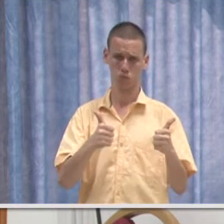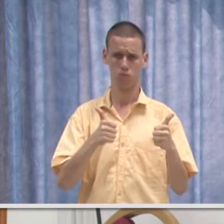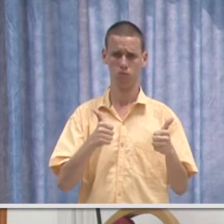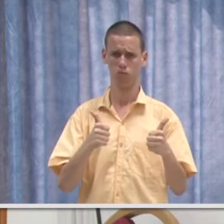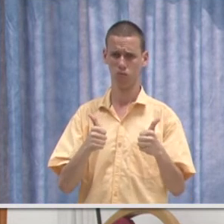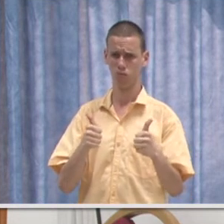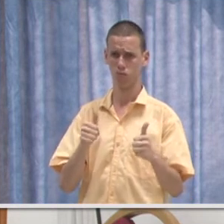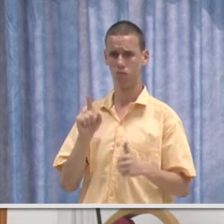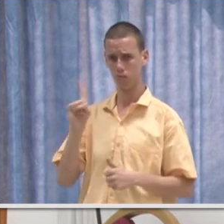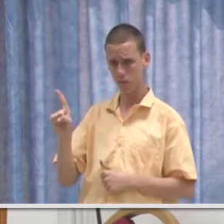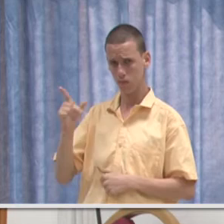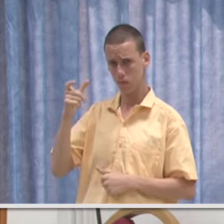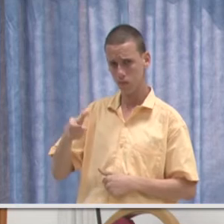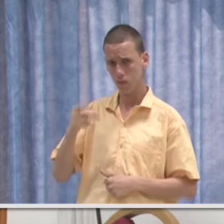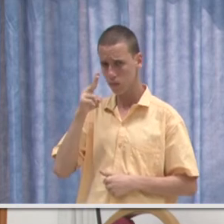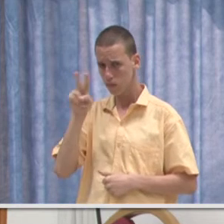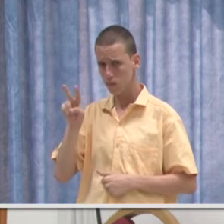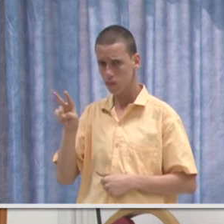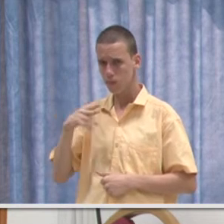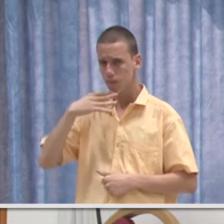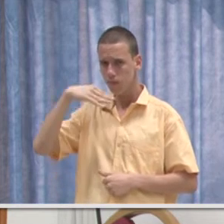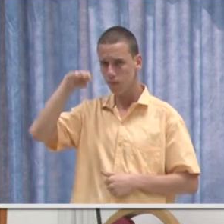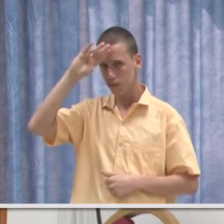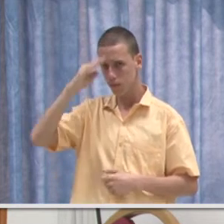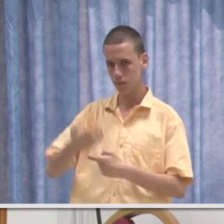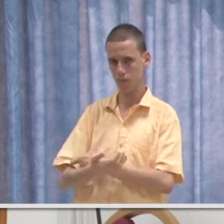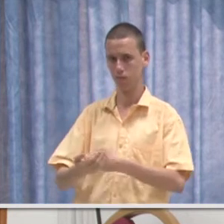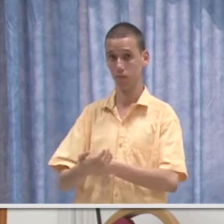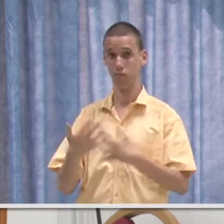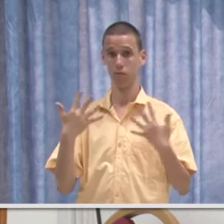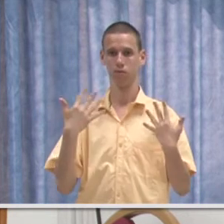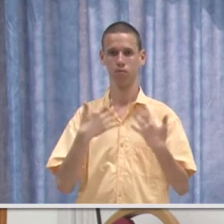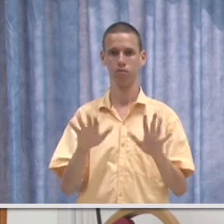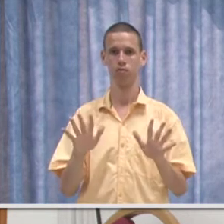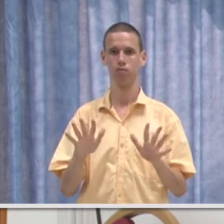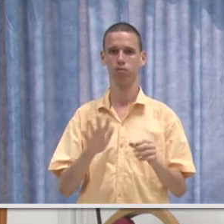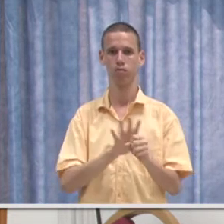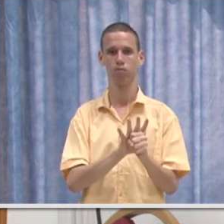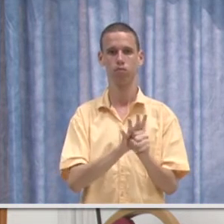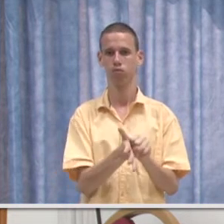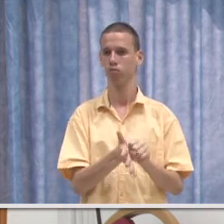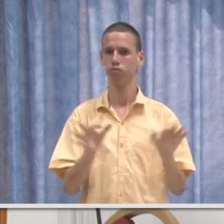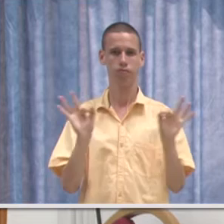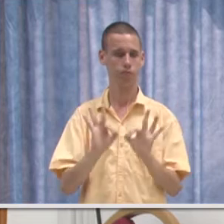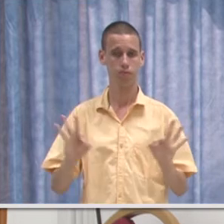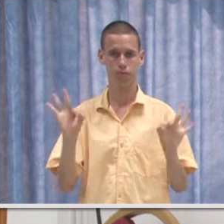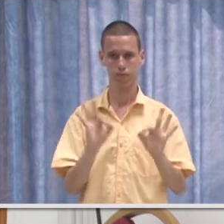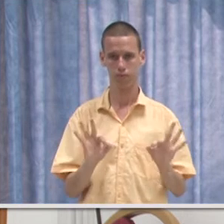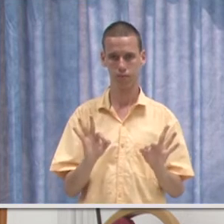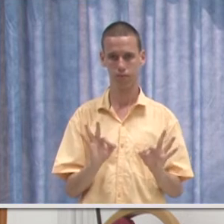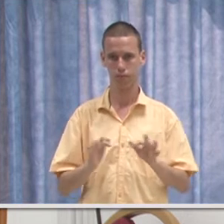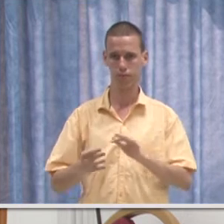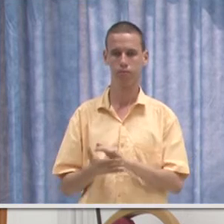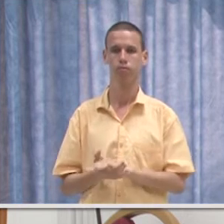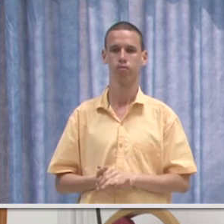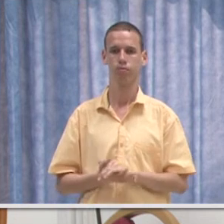qui partit trop bien, nous testé et négatif. So, nous pouvons continuer avec nos monitoring